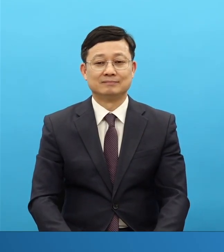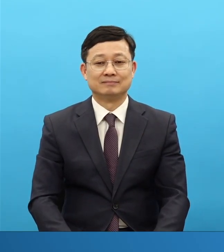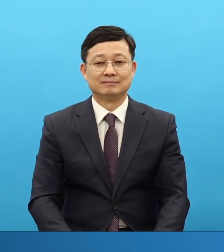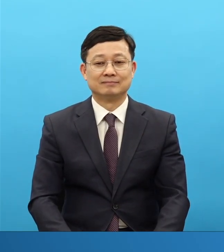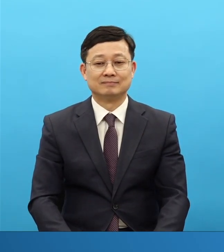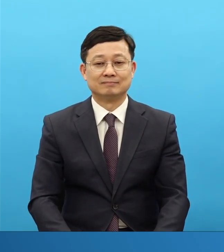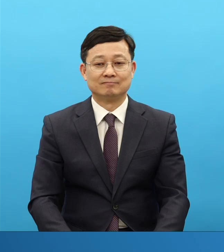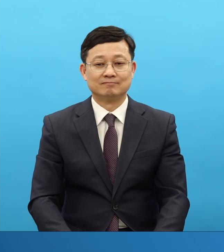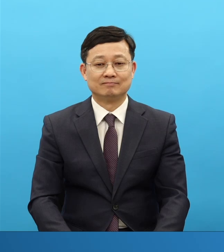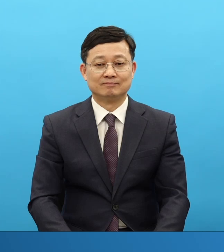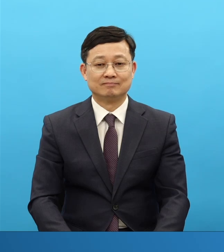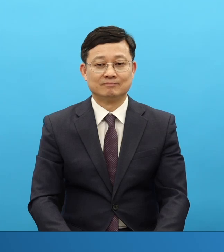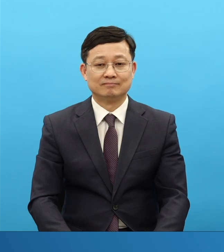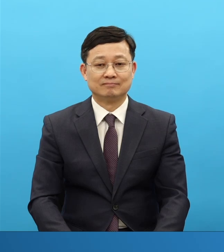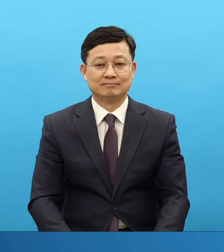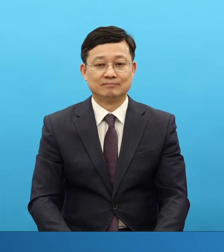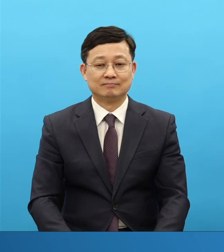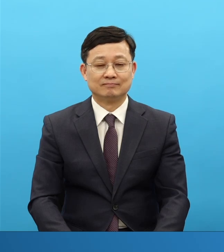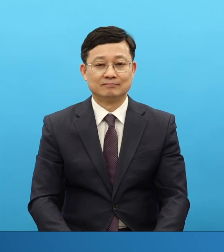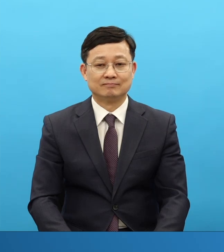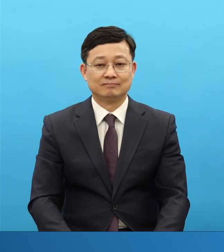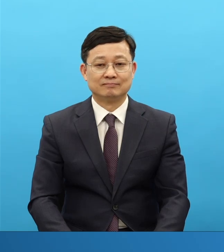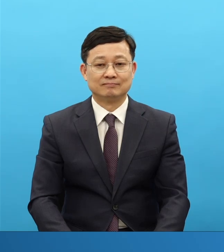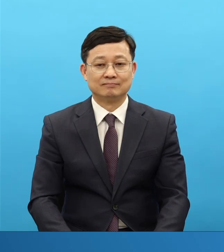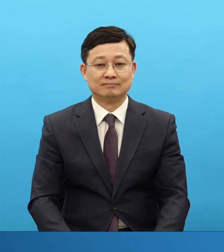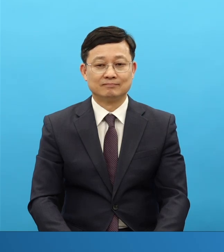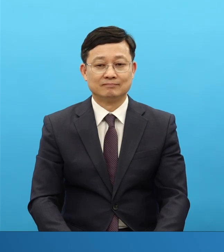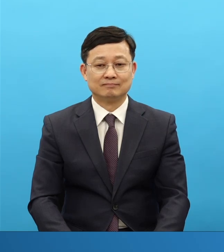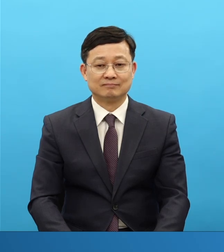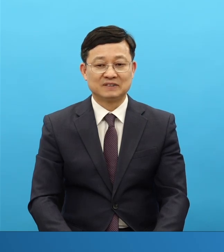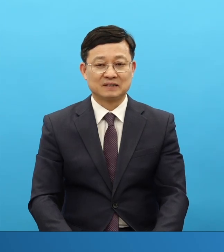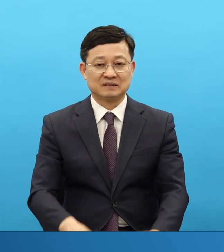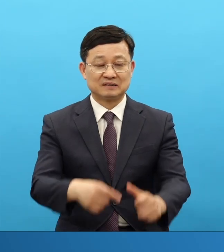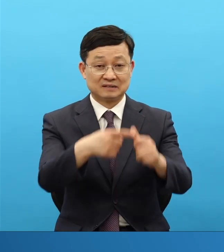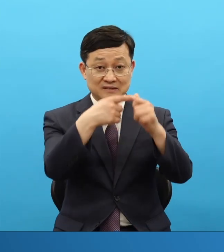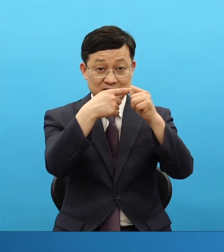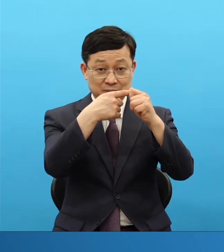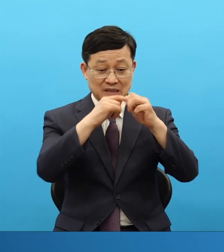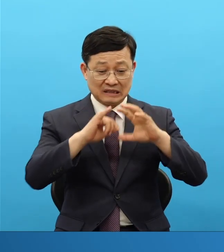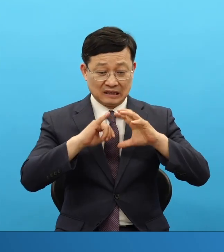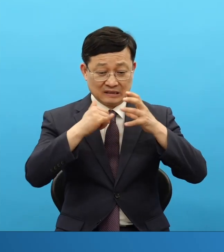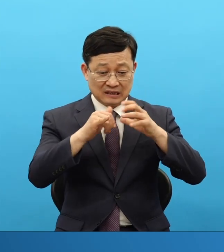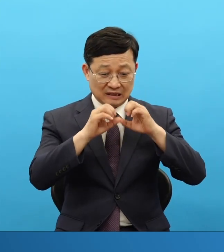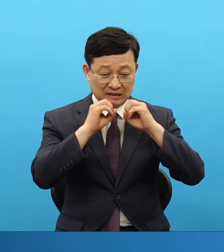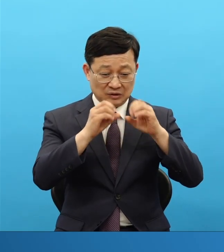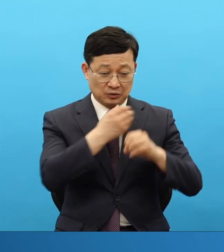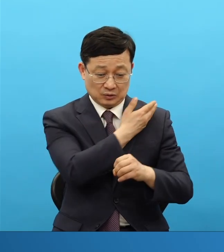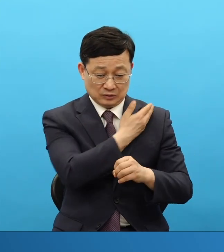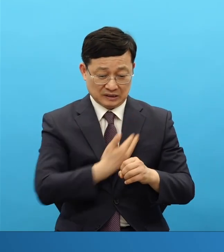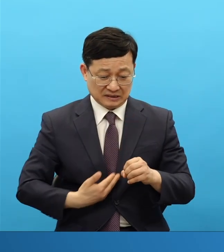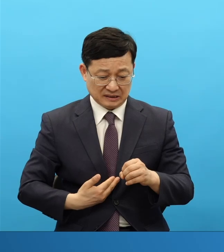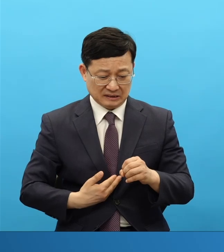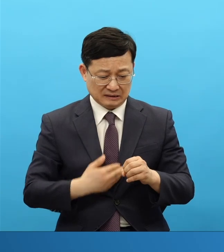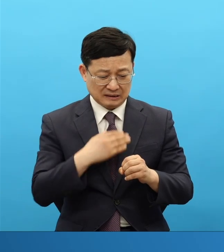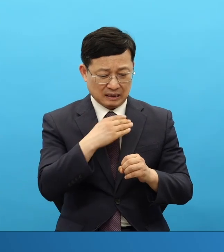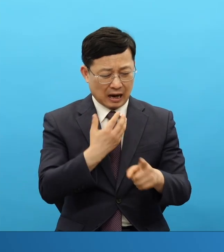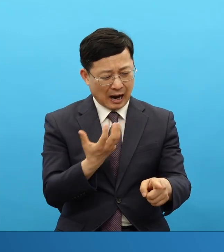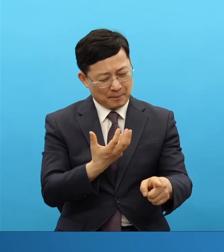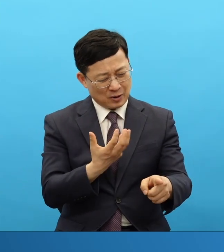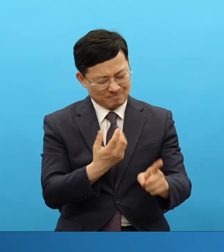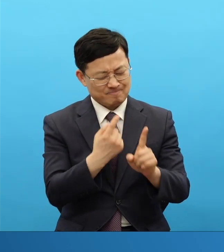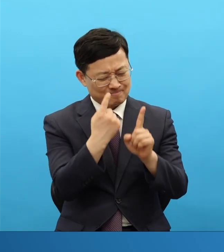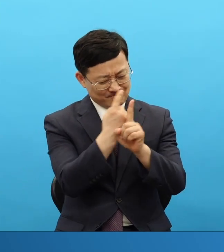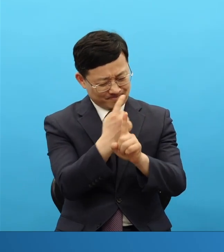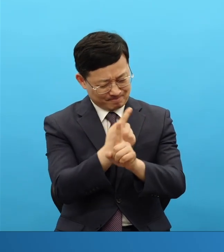치유해야 됩니다. You must heal them 다 병들어 있어요. because they're all diseased. 또 5천